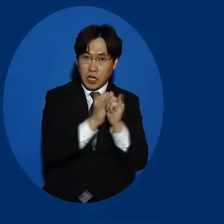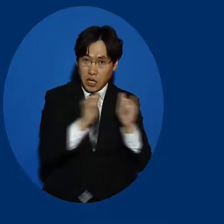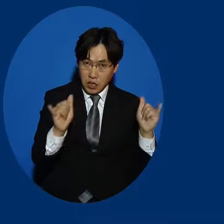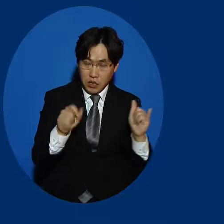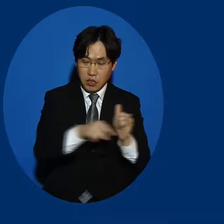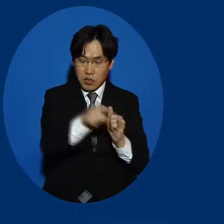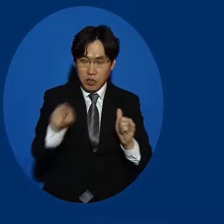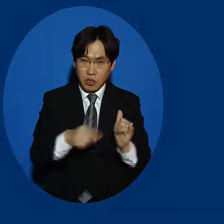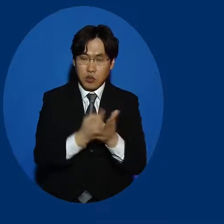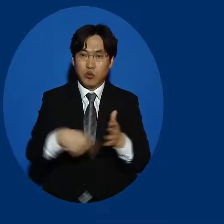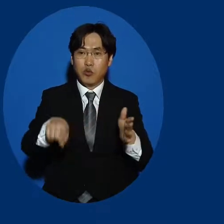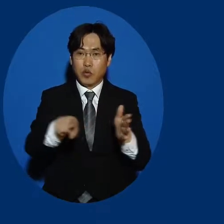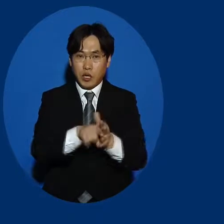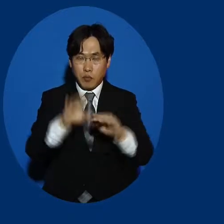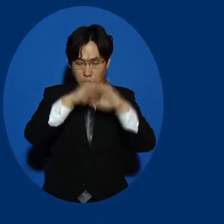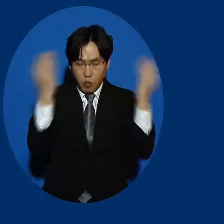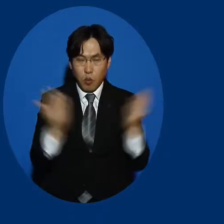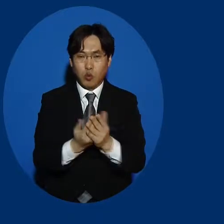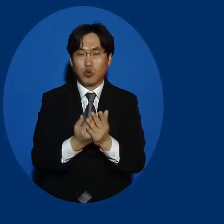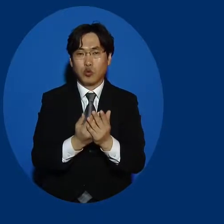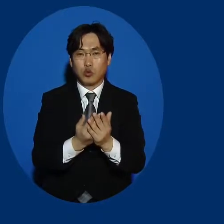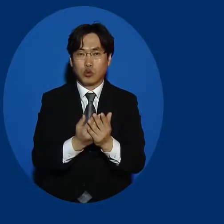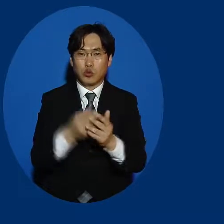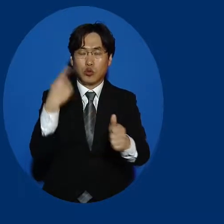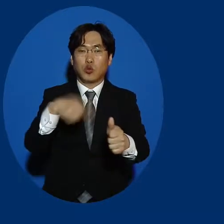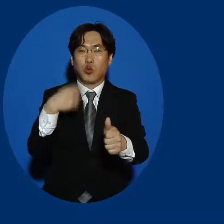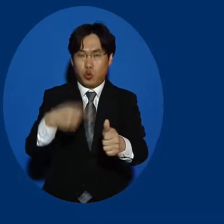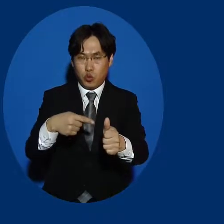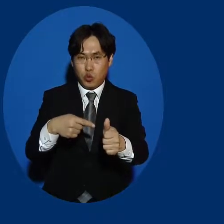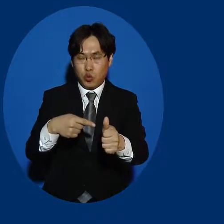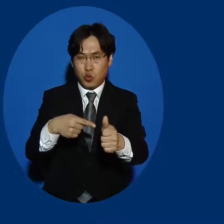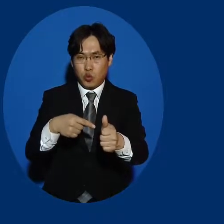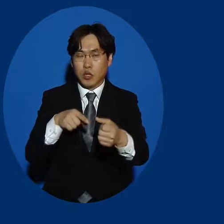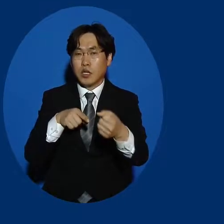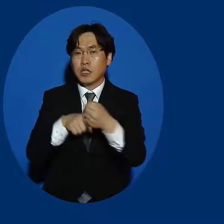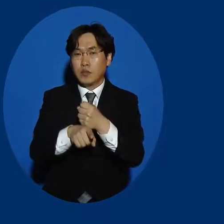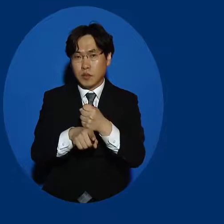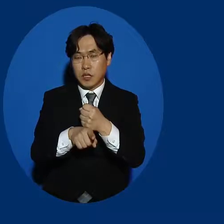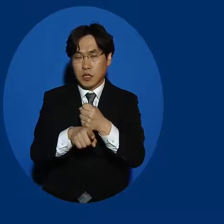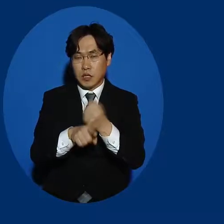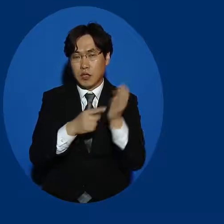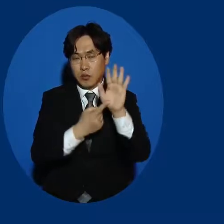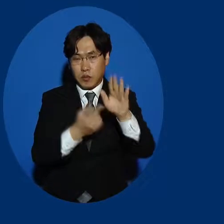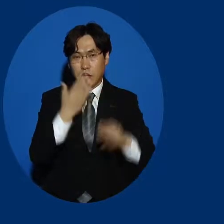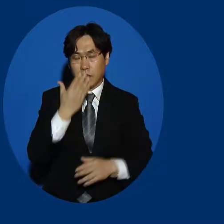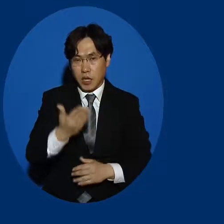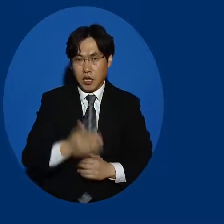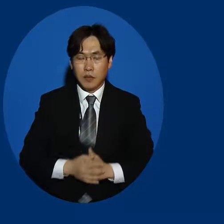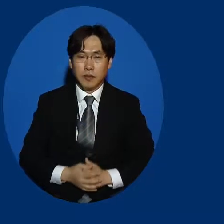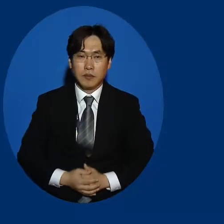장애인을 대상으로 하는 모든 형태의 조직적인 교육활동이라고 정의할 수 있을 것입니다.